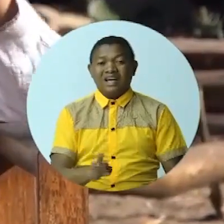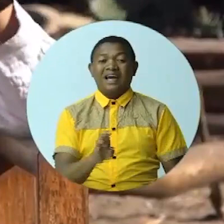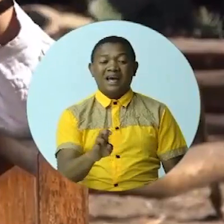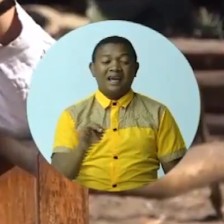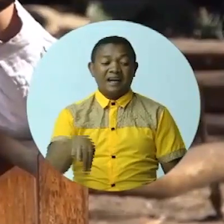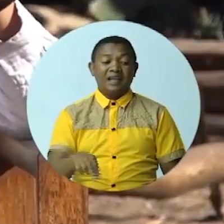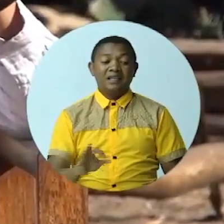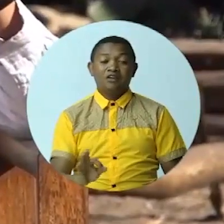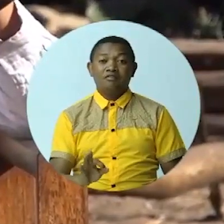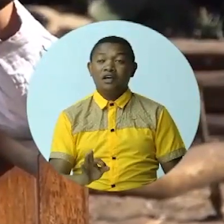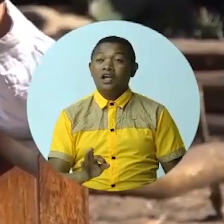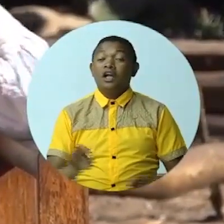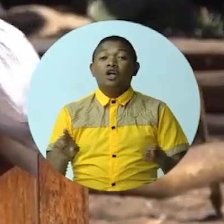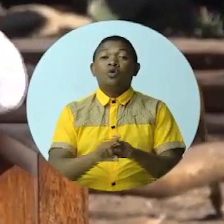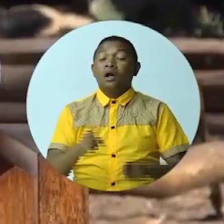hoe toliara